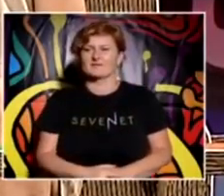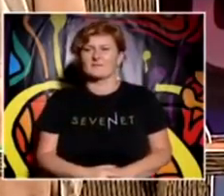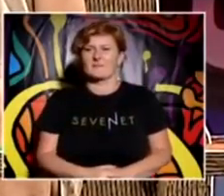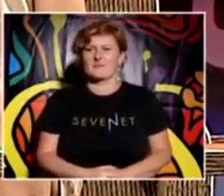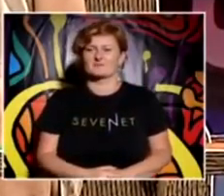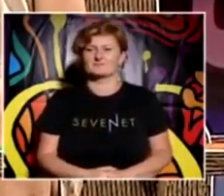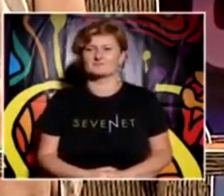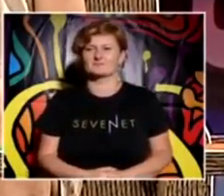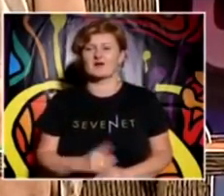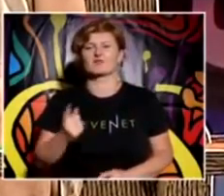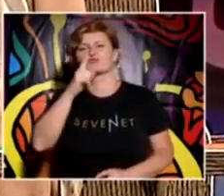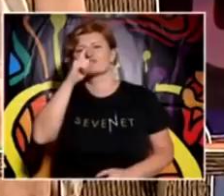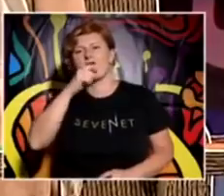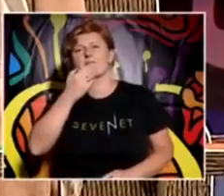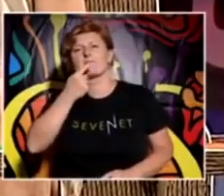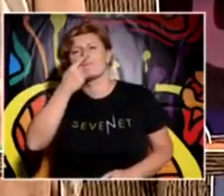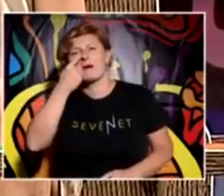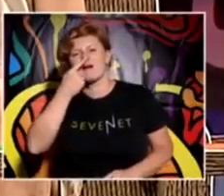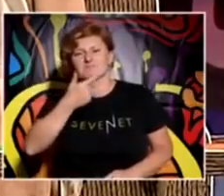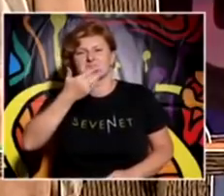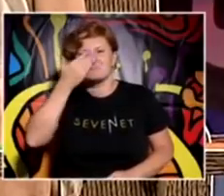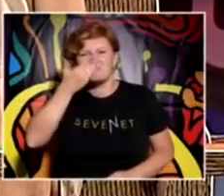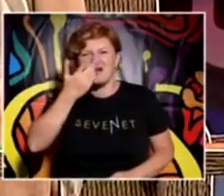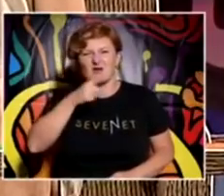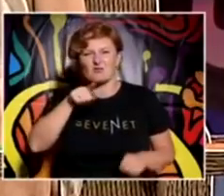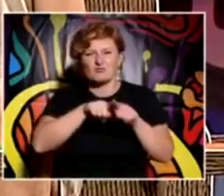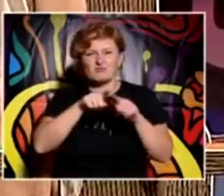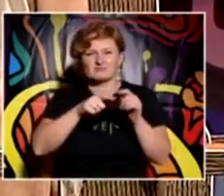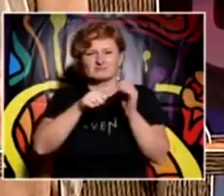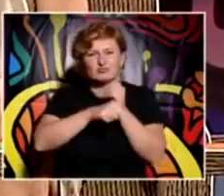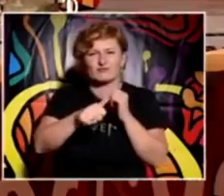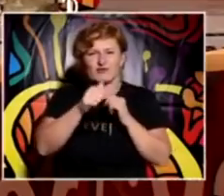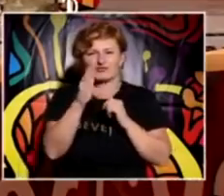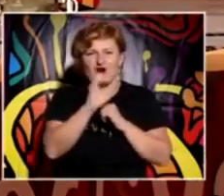Ale ciężko... smakuje źle czy pachnie źle? Pachnie jak szambo, smakuje jeszcze gorzej.